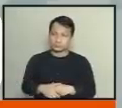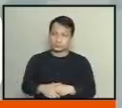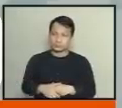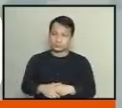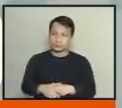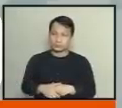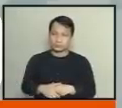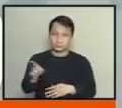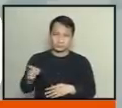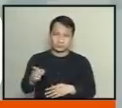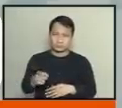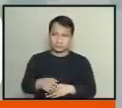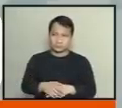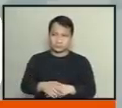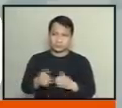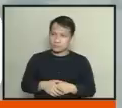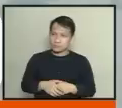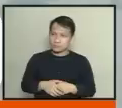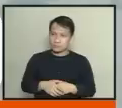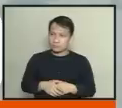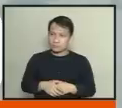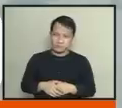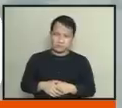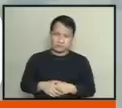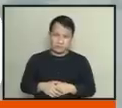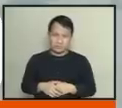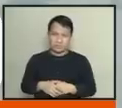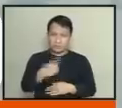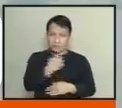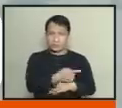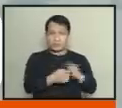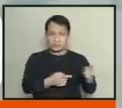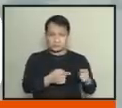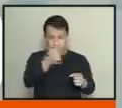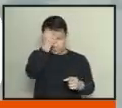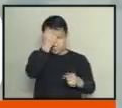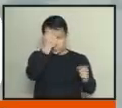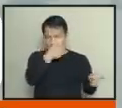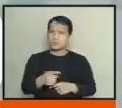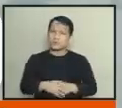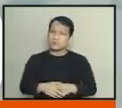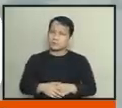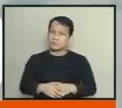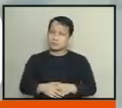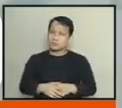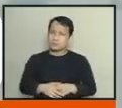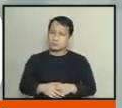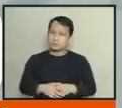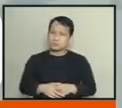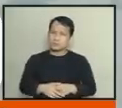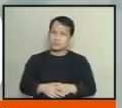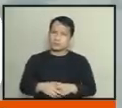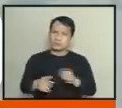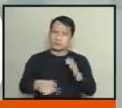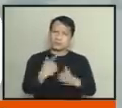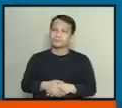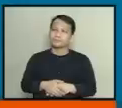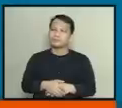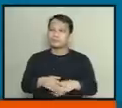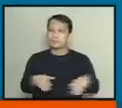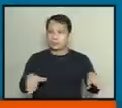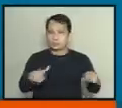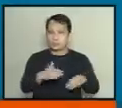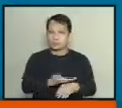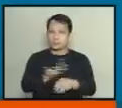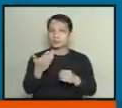niya ako ng gunggong, bugok, dumiskarte ka. Mr. Ryan, ba't mo sinasabihan bugok si Ma'am Jocelyn? Kasi po, may time na iniipit nila ako, pinipig